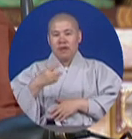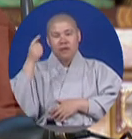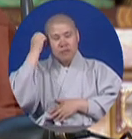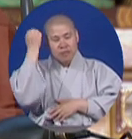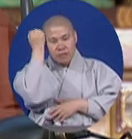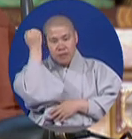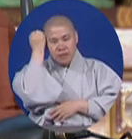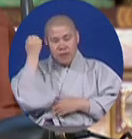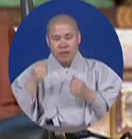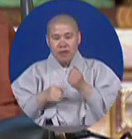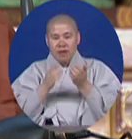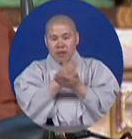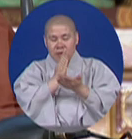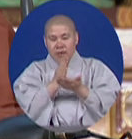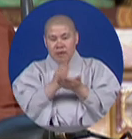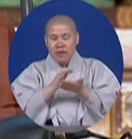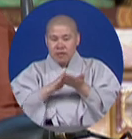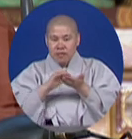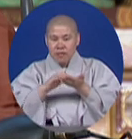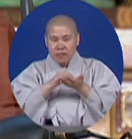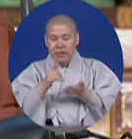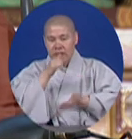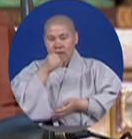여러 가지 이제 숫자가 있는데